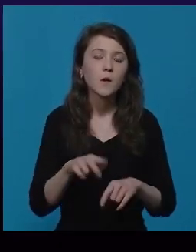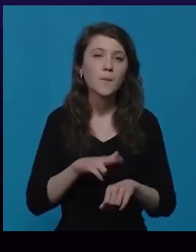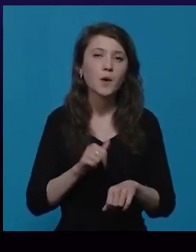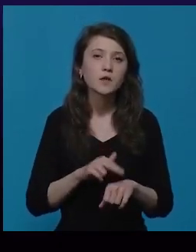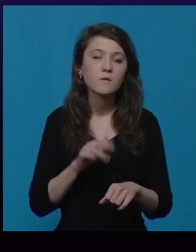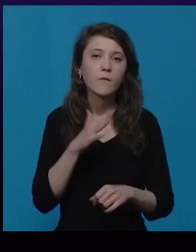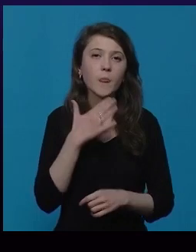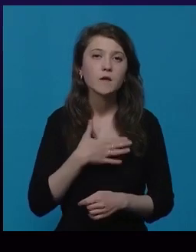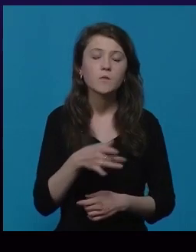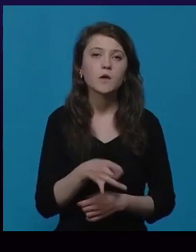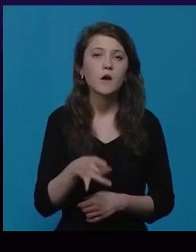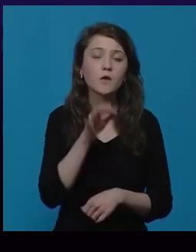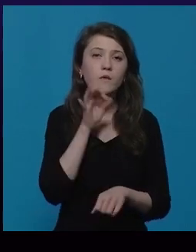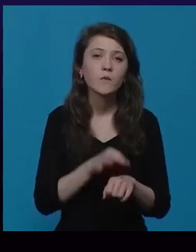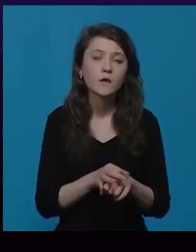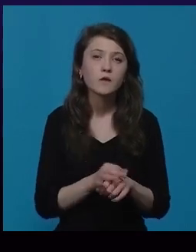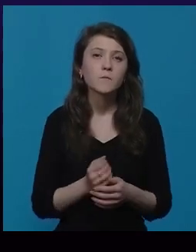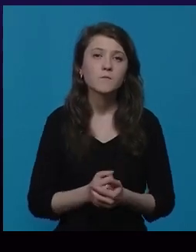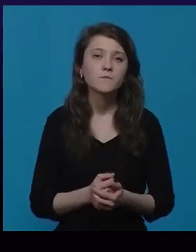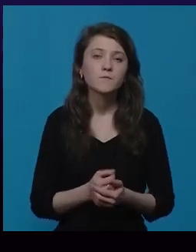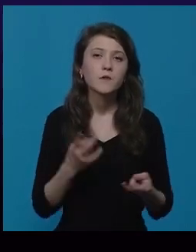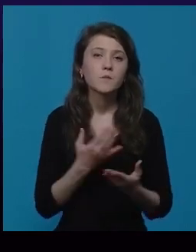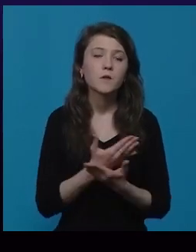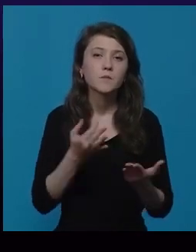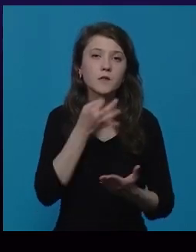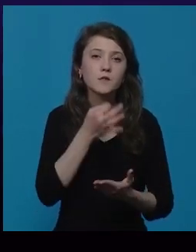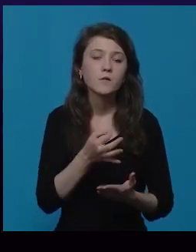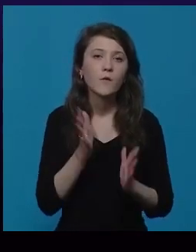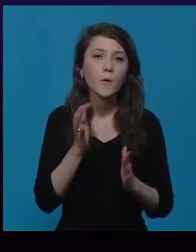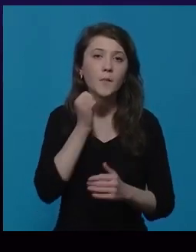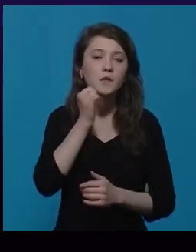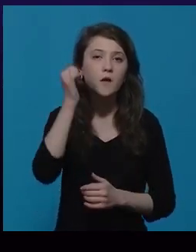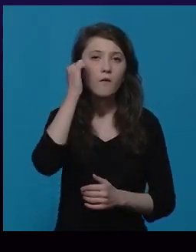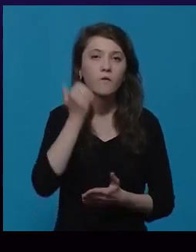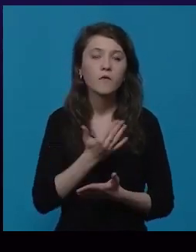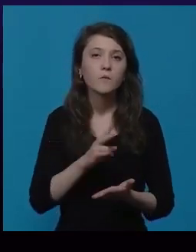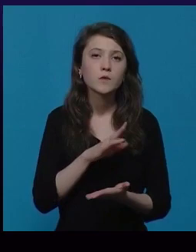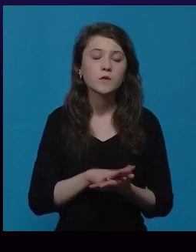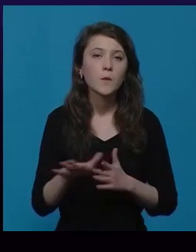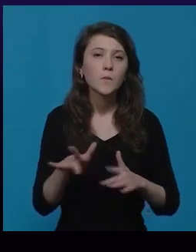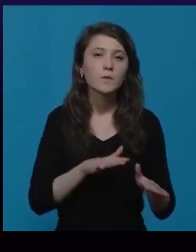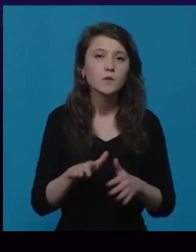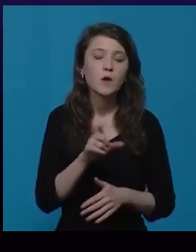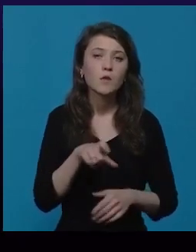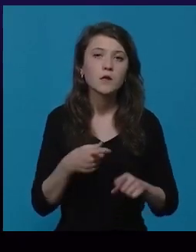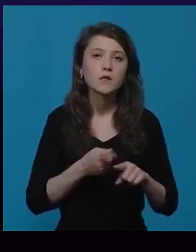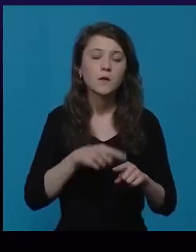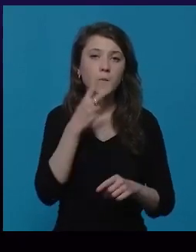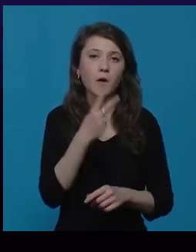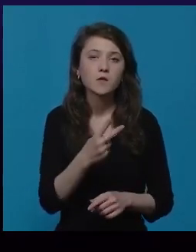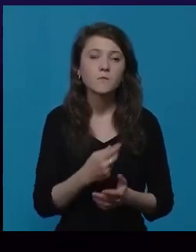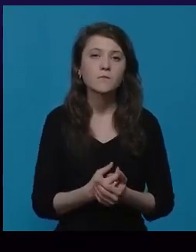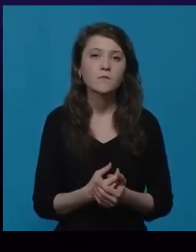нашому районі, відповідно, що треба їм сказати, подякувати, вони постійно переміщаються, люди це бачать, але теж їх людей